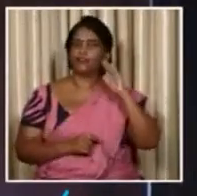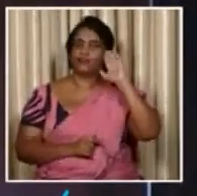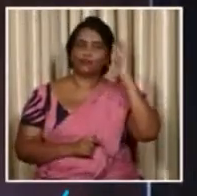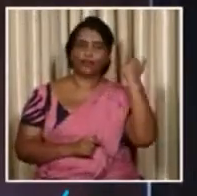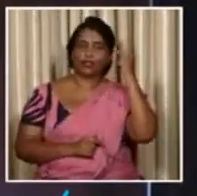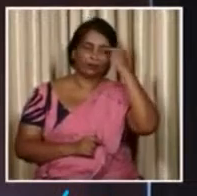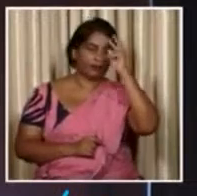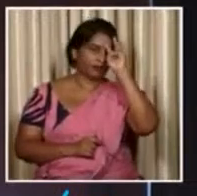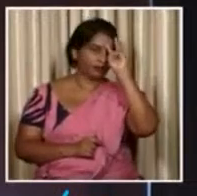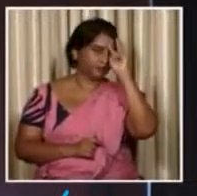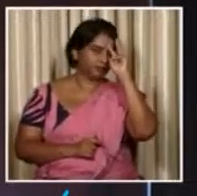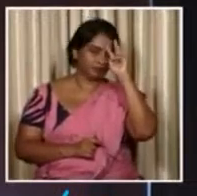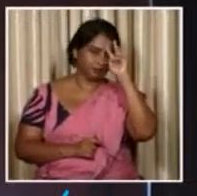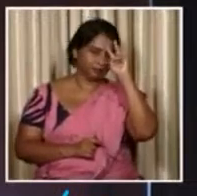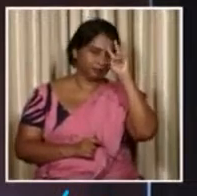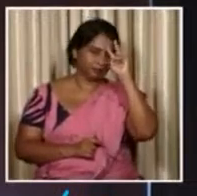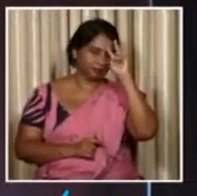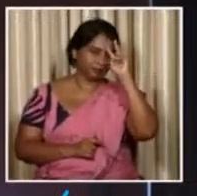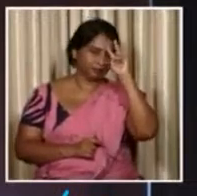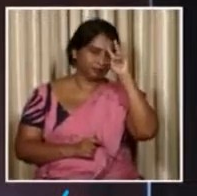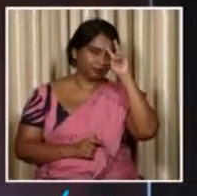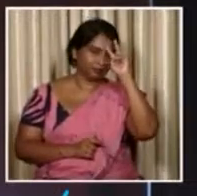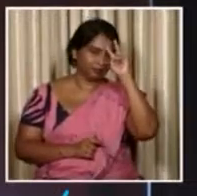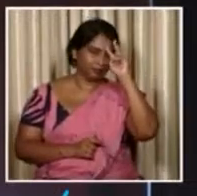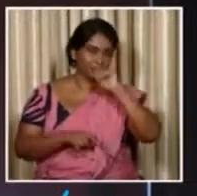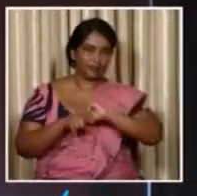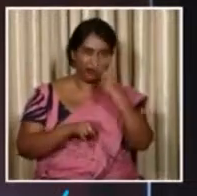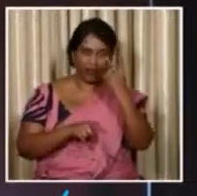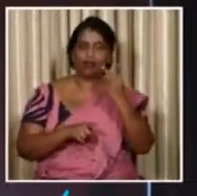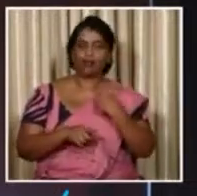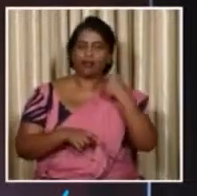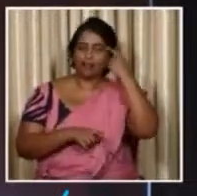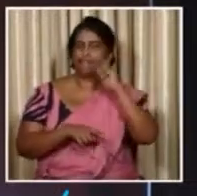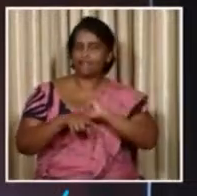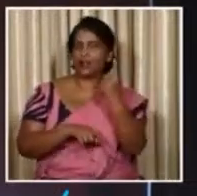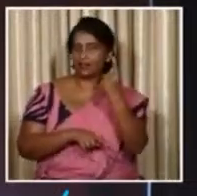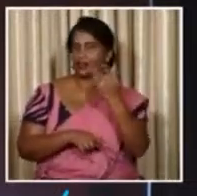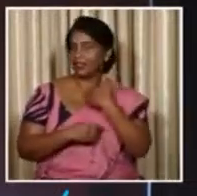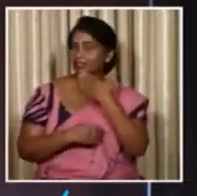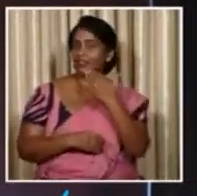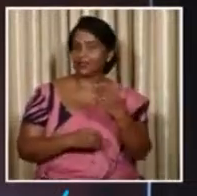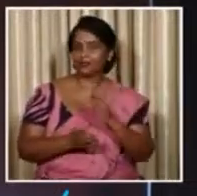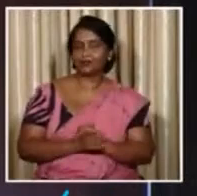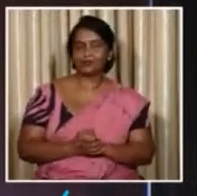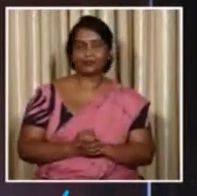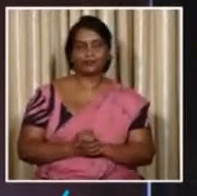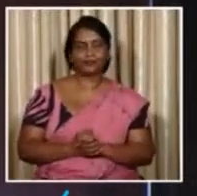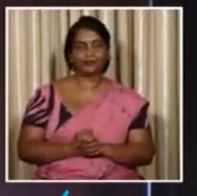හිත වෙනස් වෙන්න අවශ්‍යතාවය. You have 2 more minutes. Oh, thank you. I'm going to finish it in 1 minute so everybody is hungry.